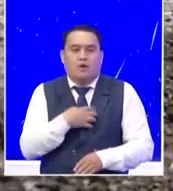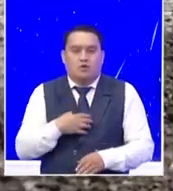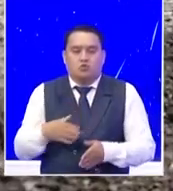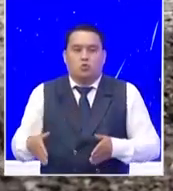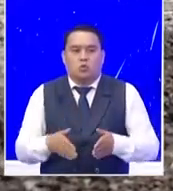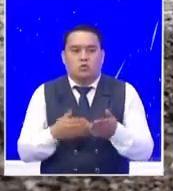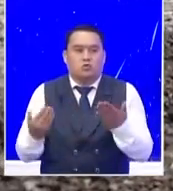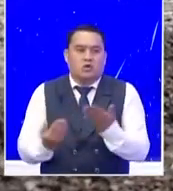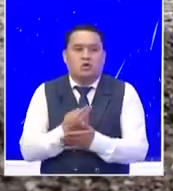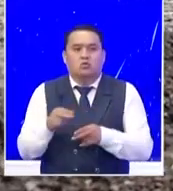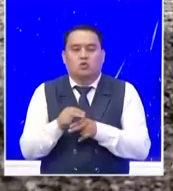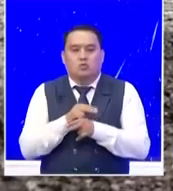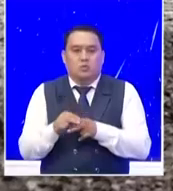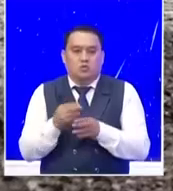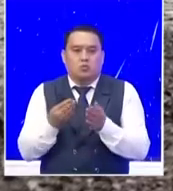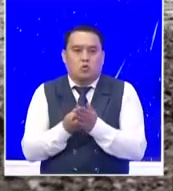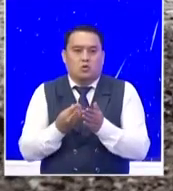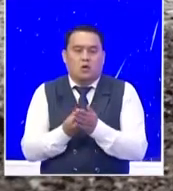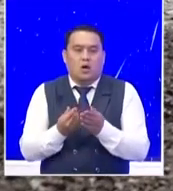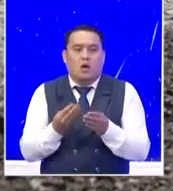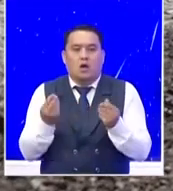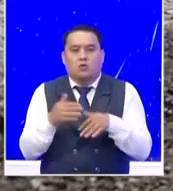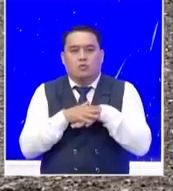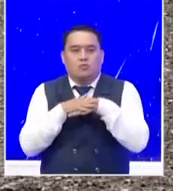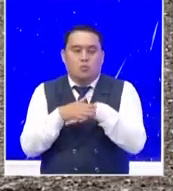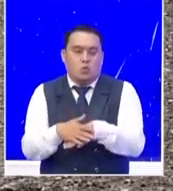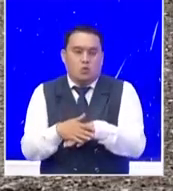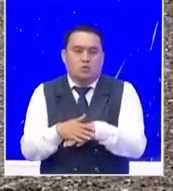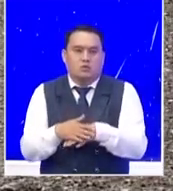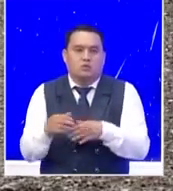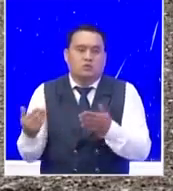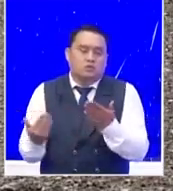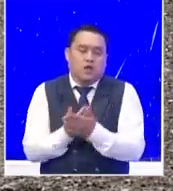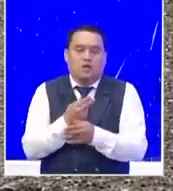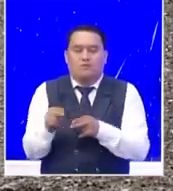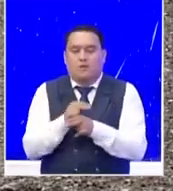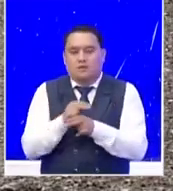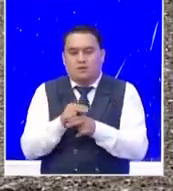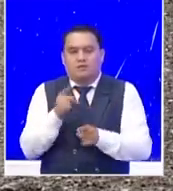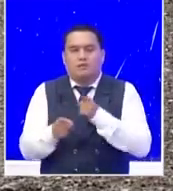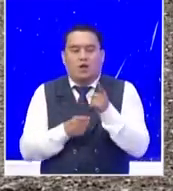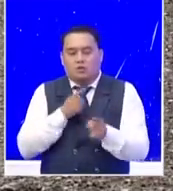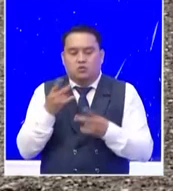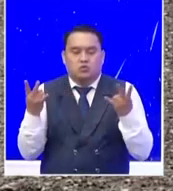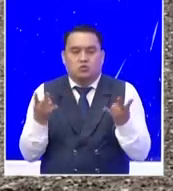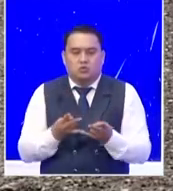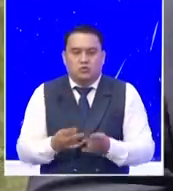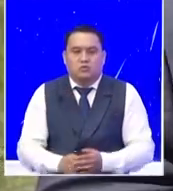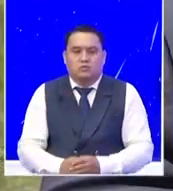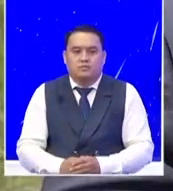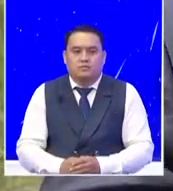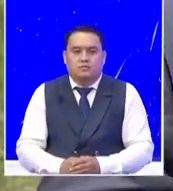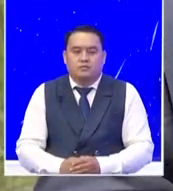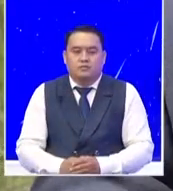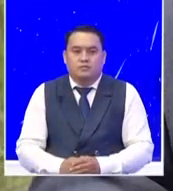жолдарды қайта жөндеу жұмысы үшін бюджеттен тағы қаржы бөлініп, шұрық тесік жолдарды қайта қалпына келтіру жұмыстары жүріп жатыр.